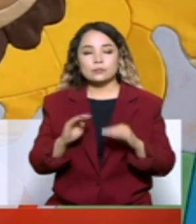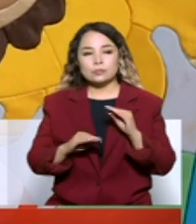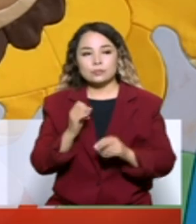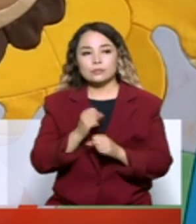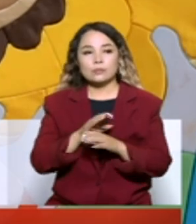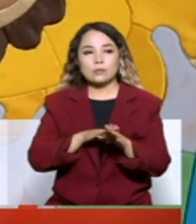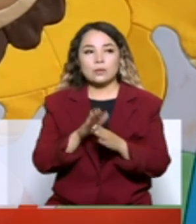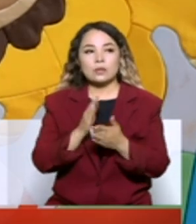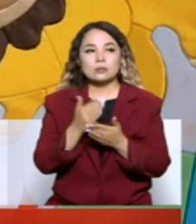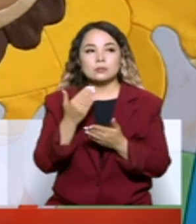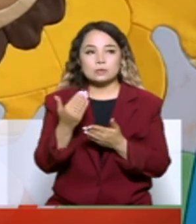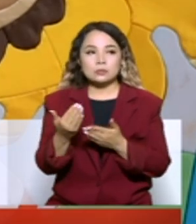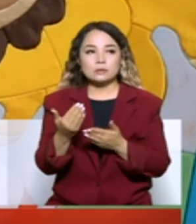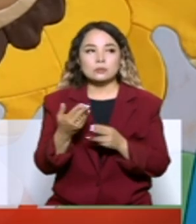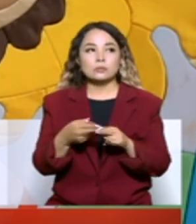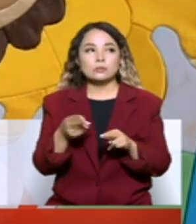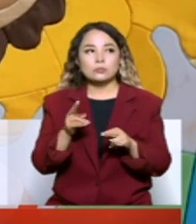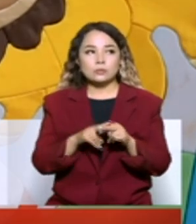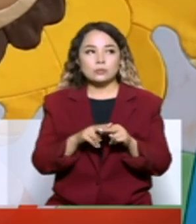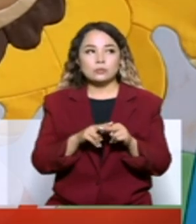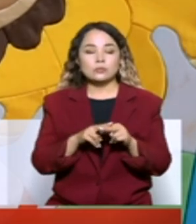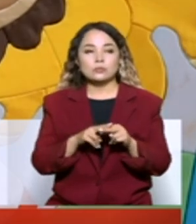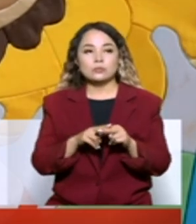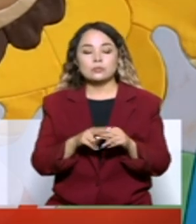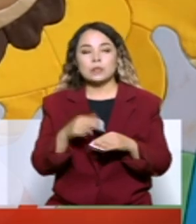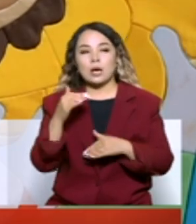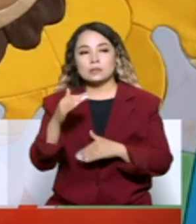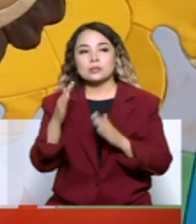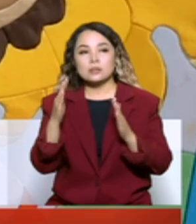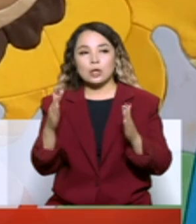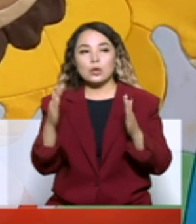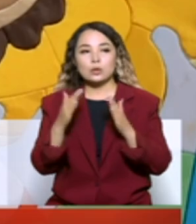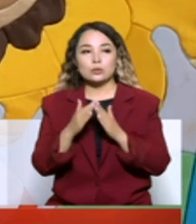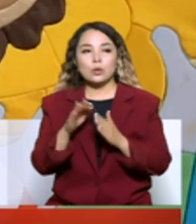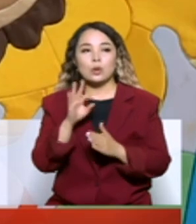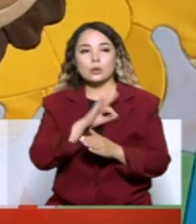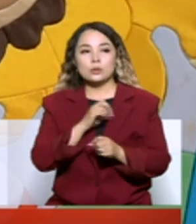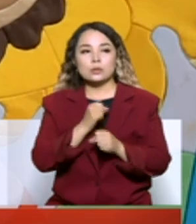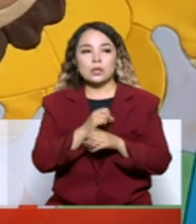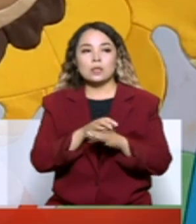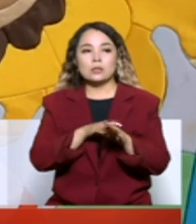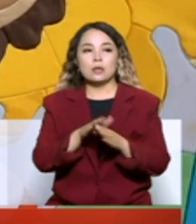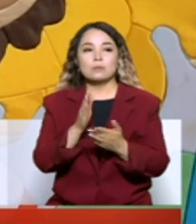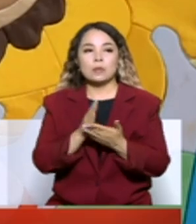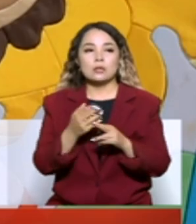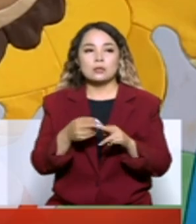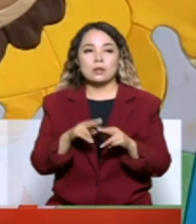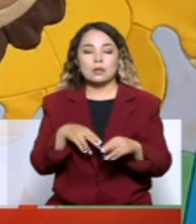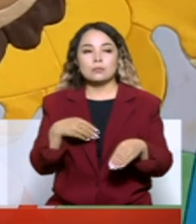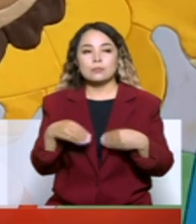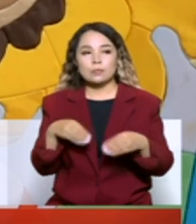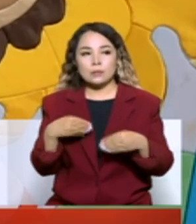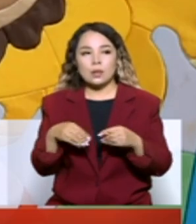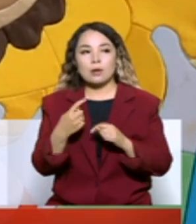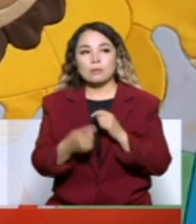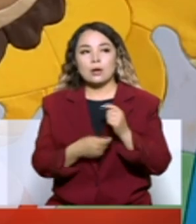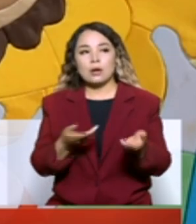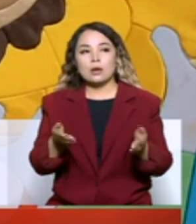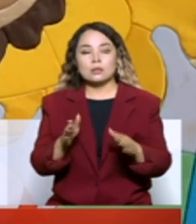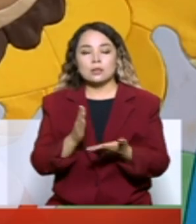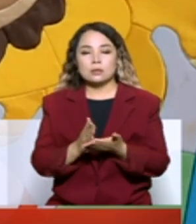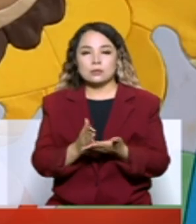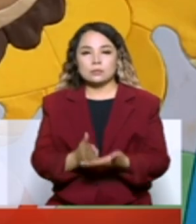шығару. Бұл картина үйдегі қолдағы бар заттардан жасалынған, мысалға пенопласт және матаның қалдықтары.